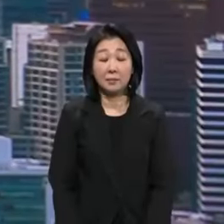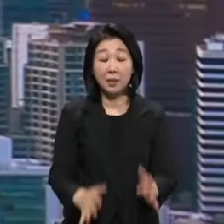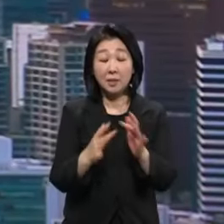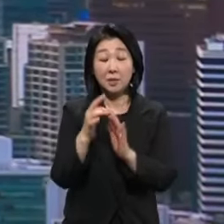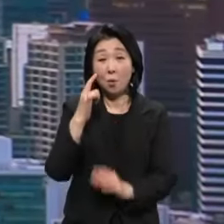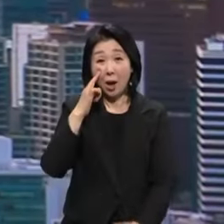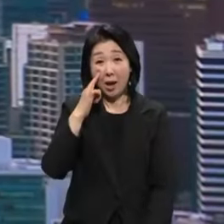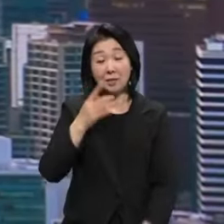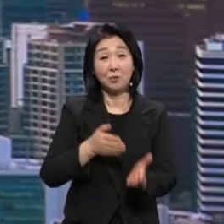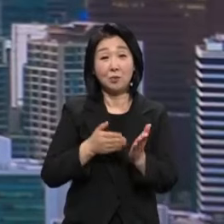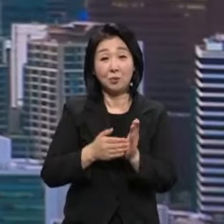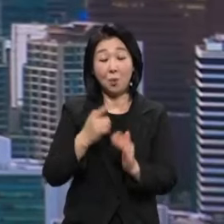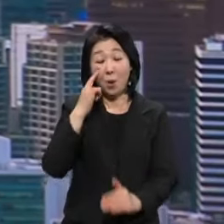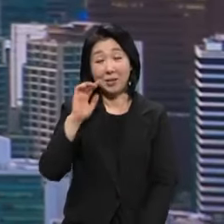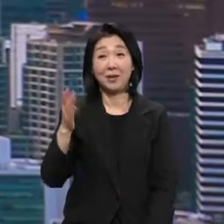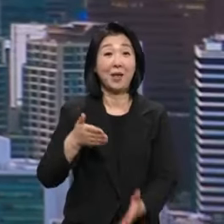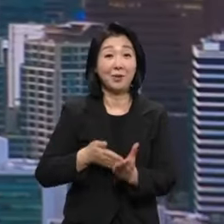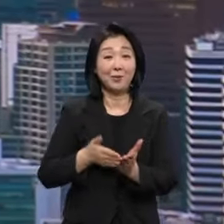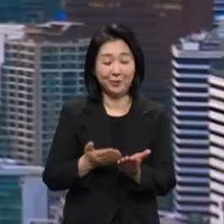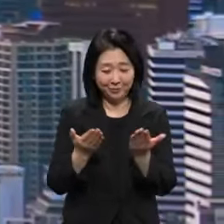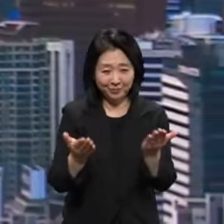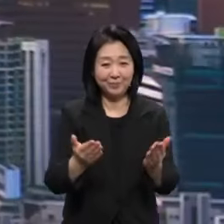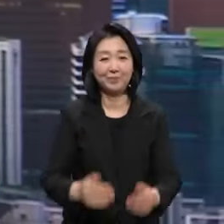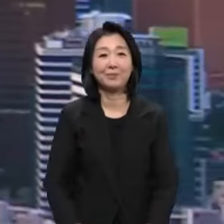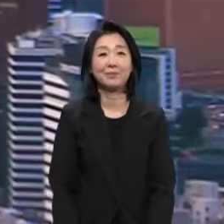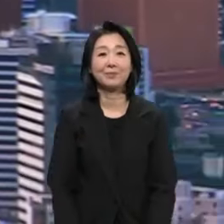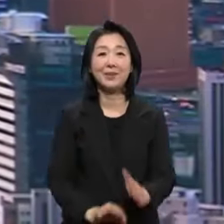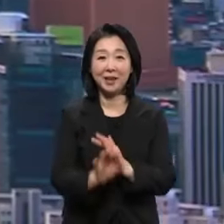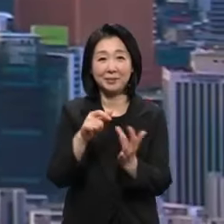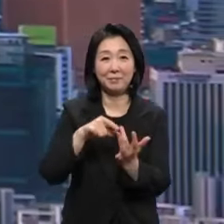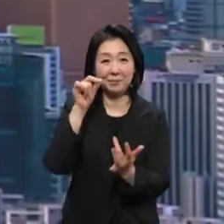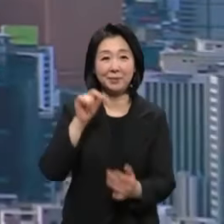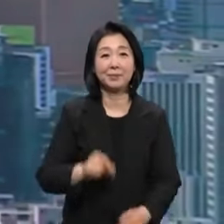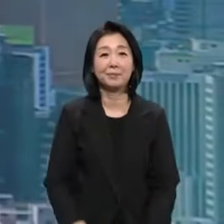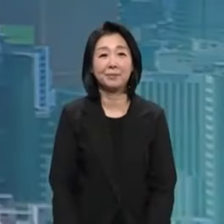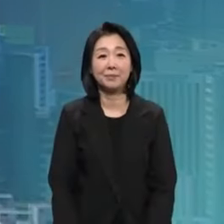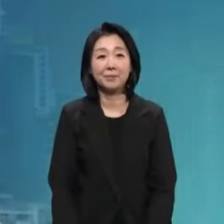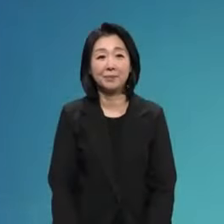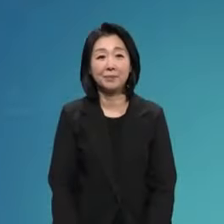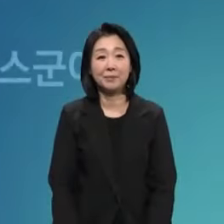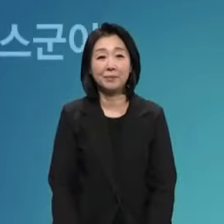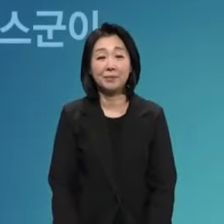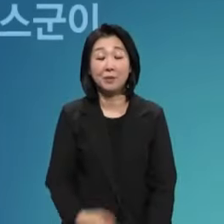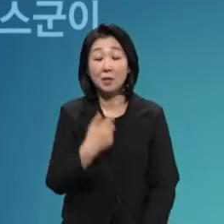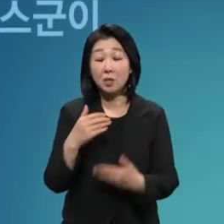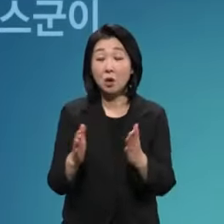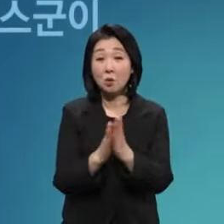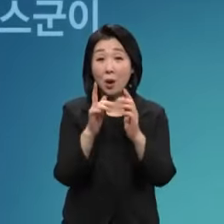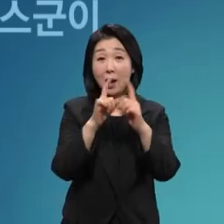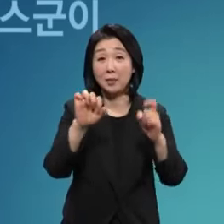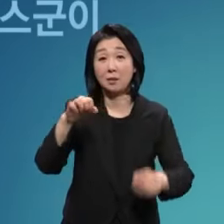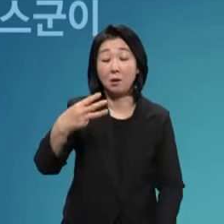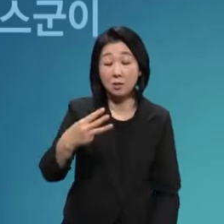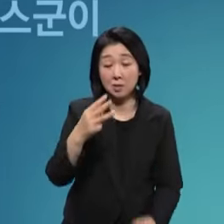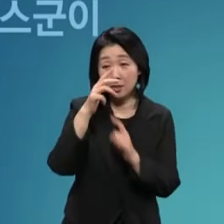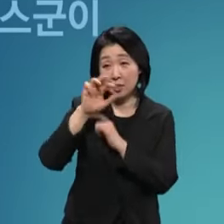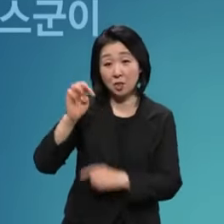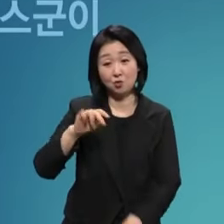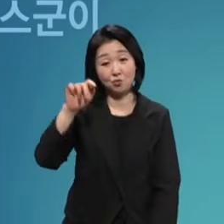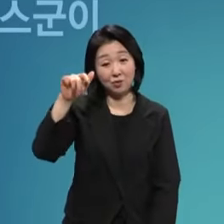온라인에서 화제가 된 뉴스, 화제가 될 뉴스를 골라 전해드립니다. 아침엔 소셜픽입니다. 경기 화성을 이준석